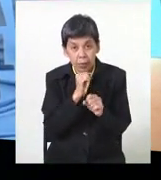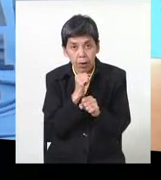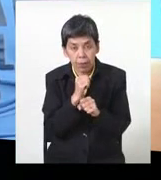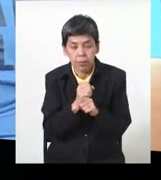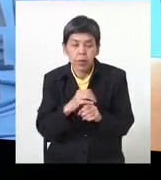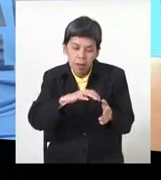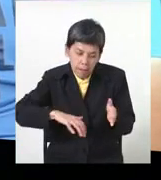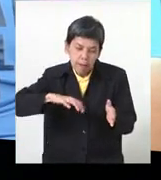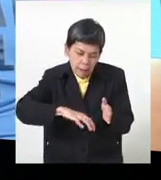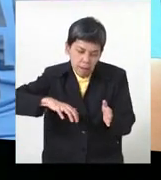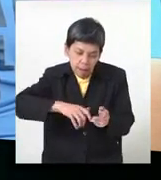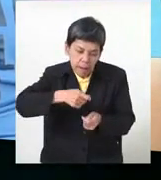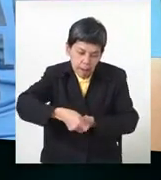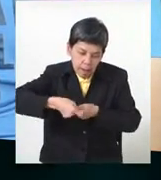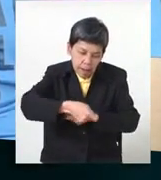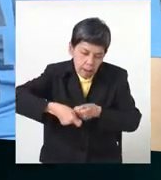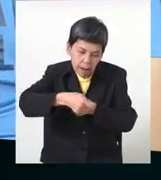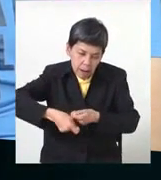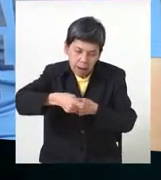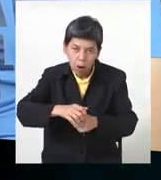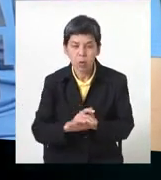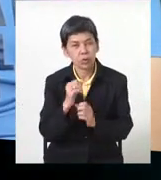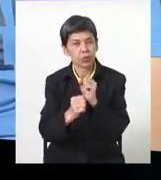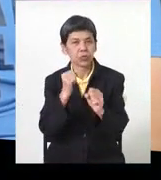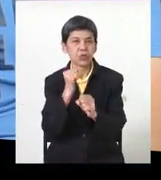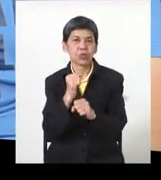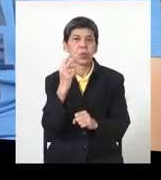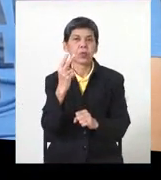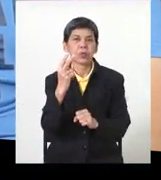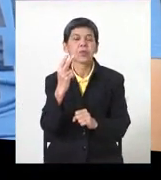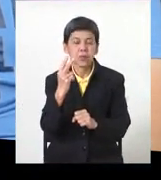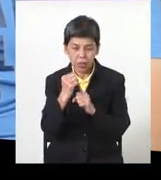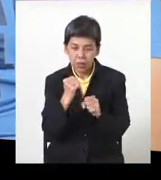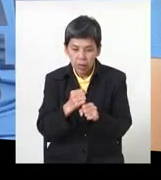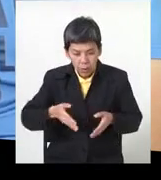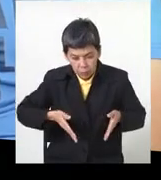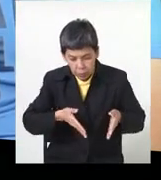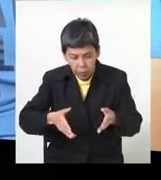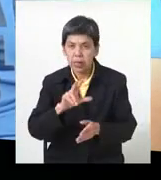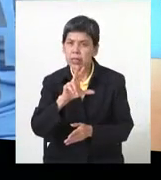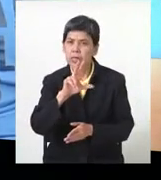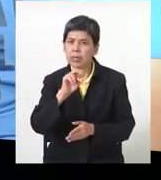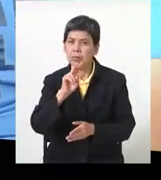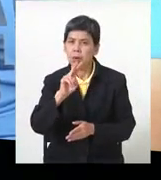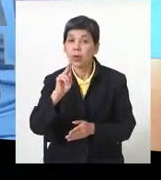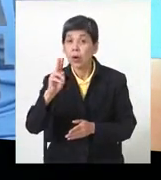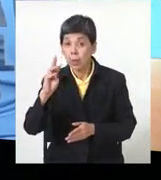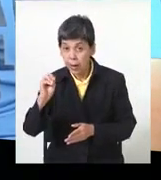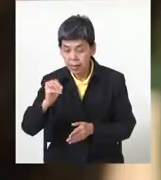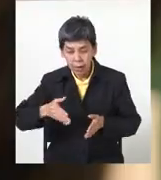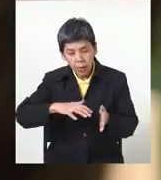แรงงานจีนเนี่ยอเอ่อขุดองเส้นนี้อือก็ใช้เวลาประมาณ 2ปีโอ 2ปีระยะทางประมาณ 32